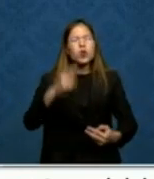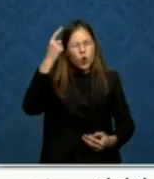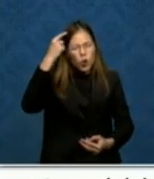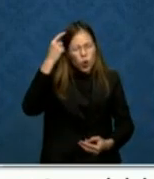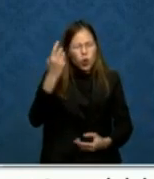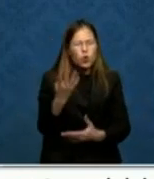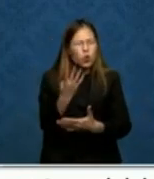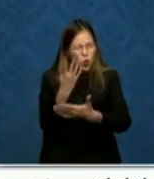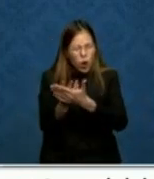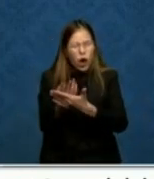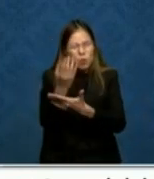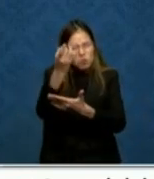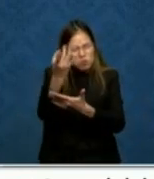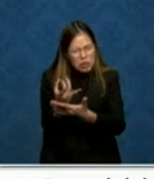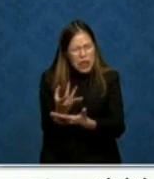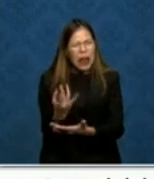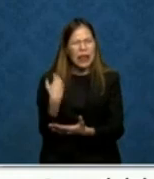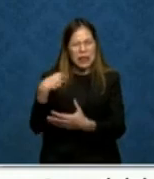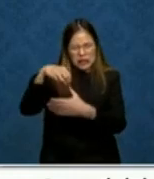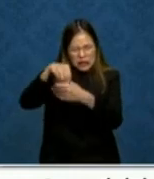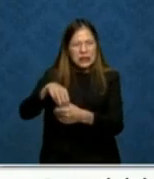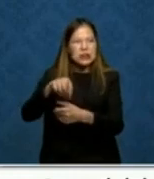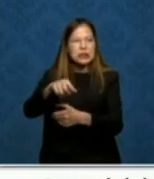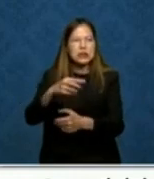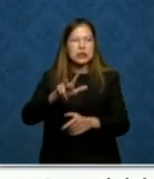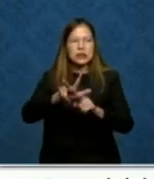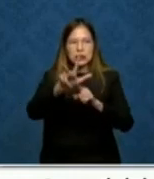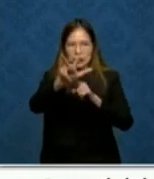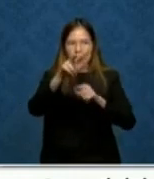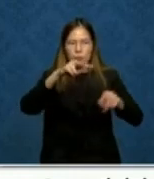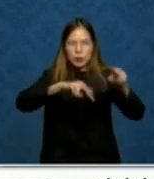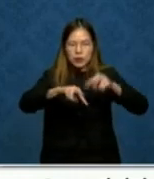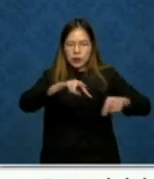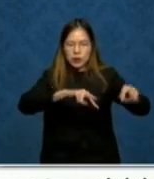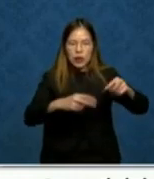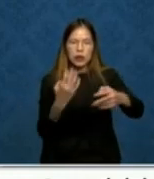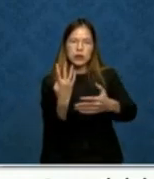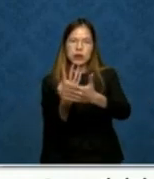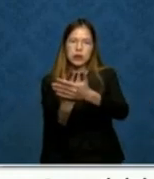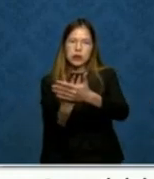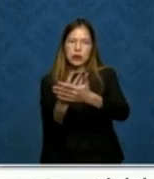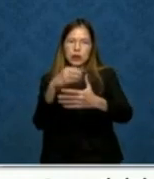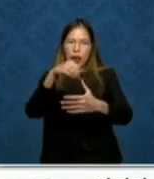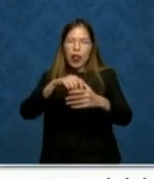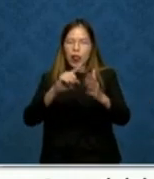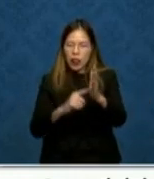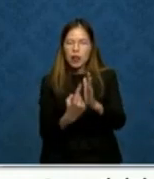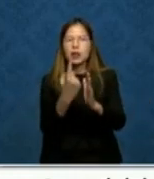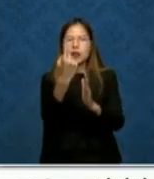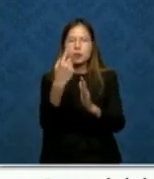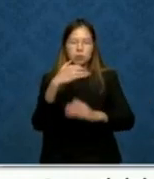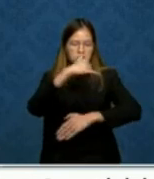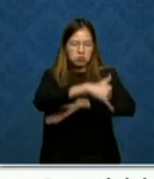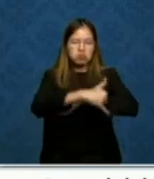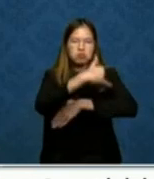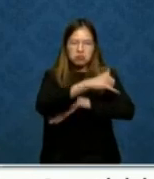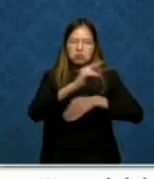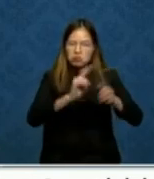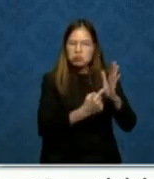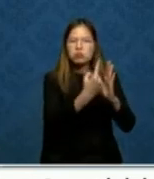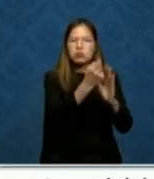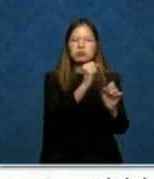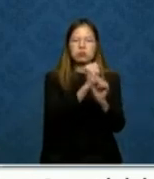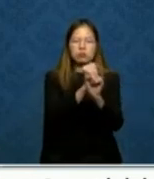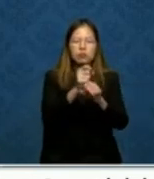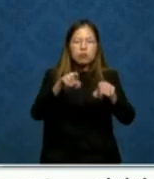ไรกันบ้าง 3. การพิจารณาจัดสถานที่คุมขังวันนี้ในประเทศไทยเราเริ่มมีแล้วและต่างชาติก็เริ่มมีแล้วเช็ค